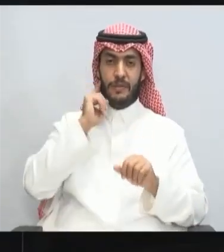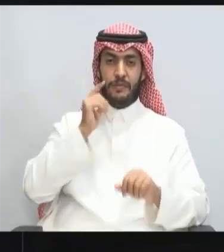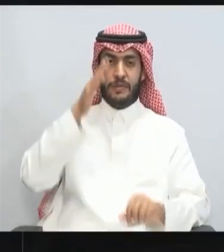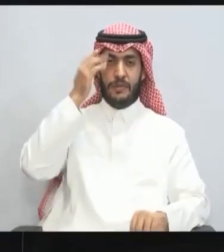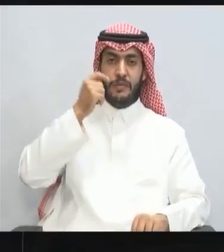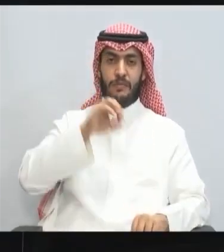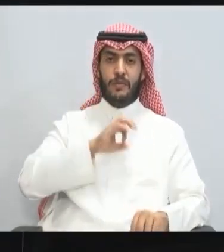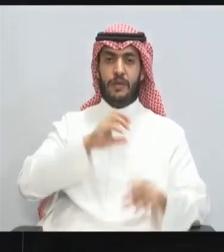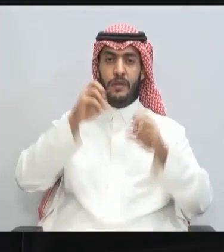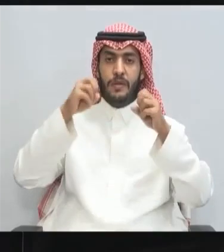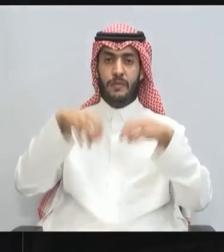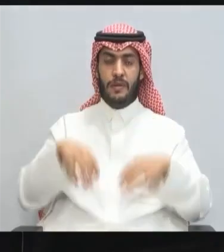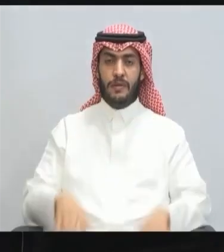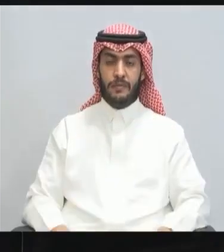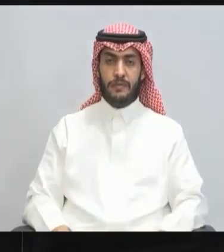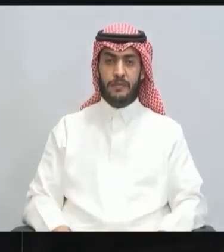استماعكم السلام عليكم ورحمه الله وبركاته